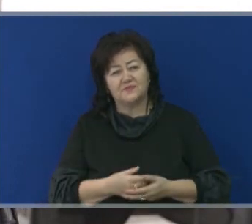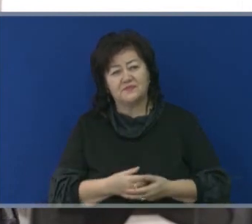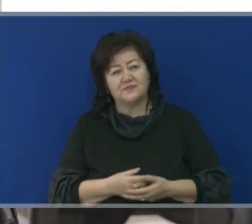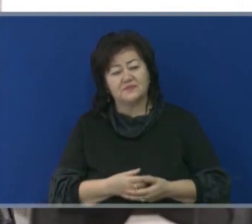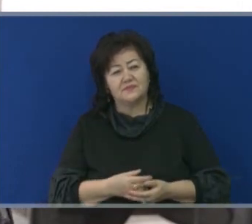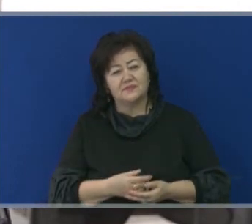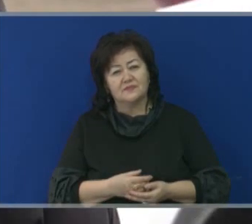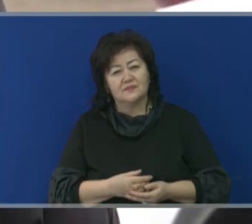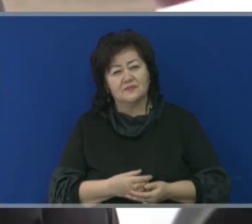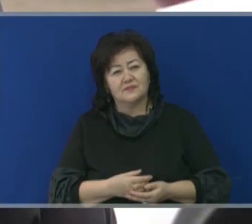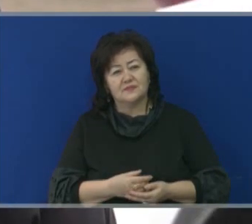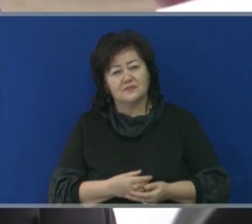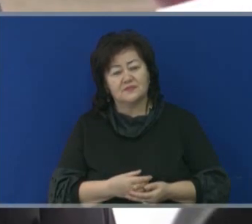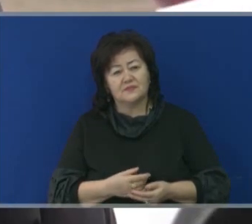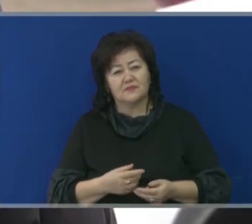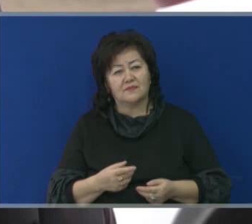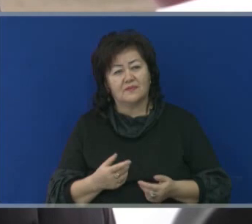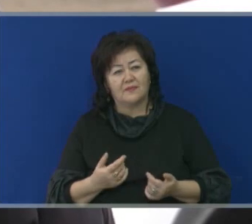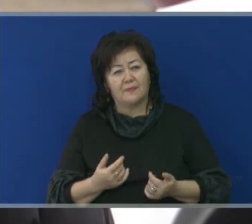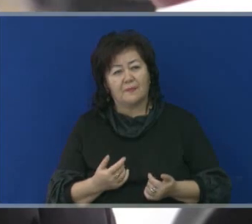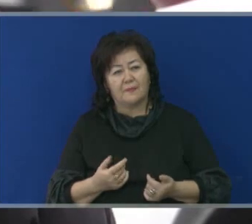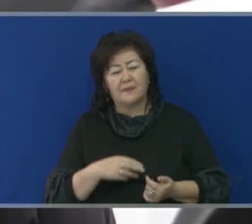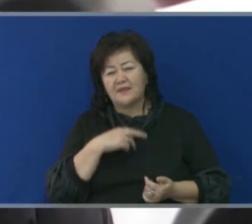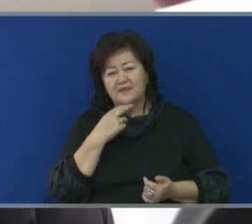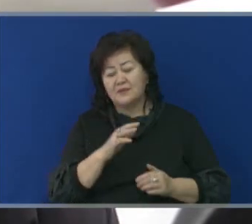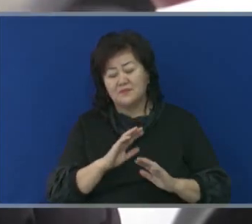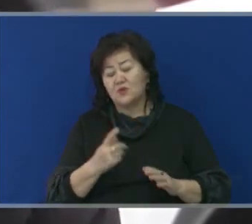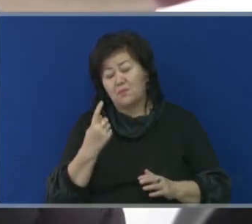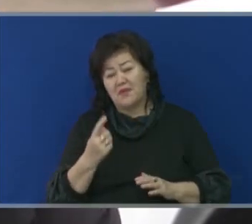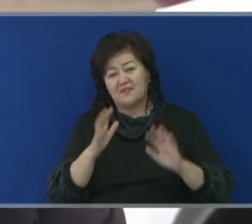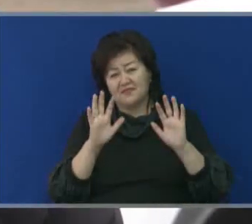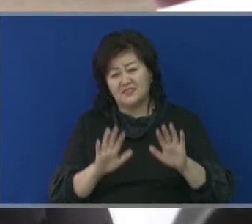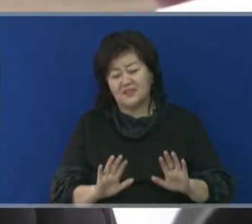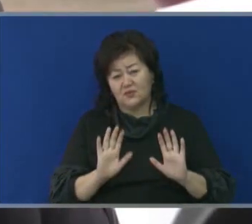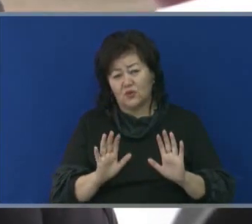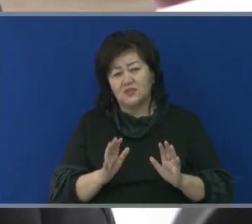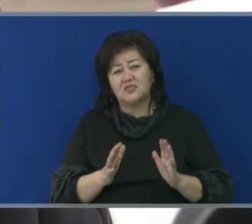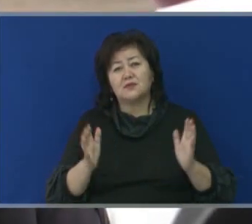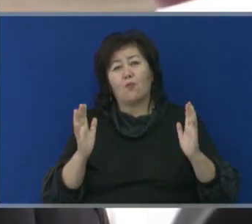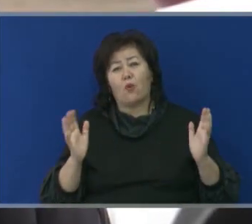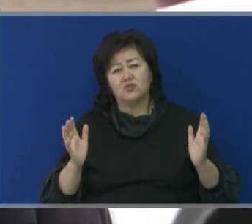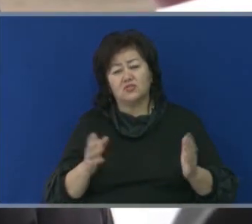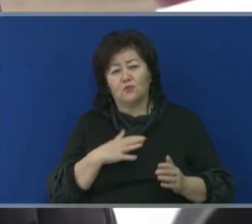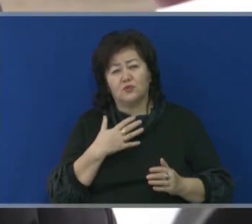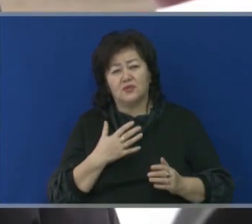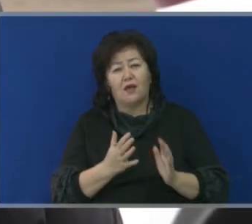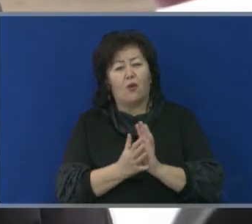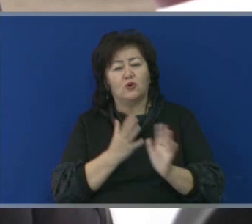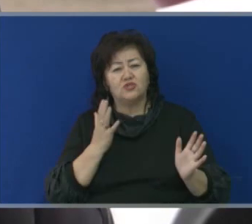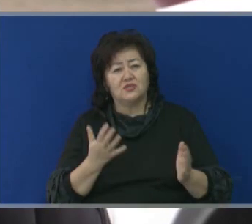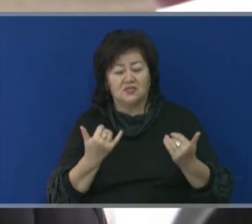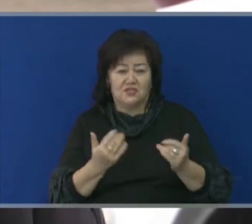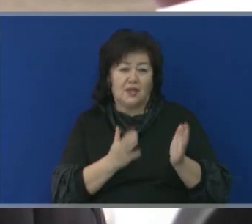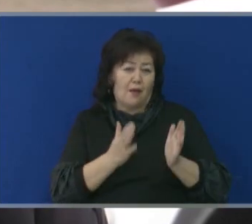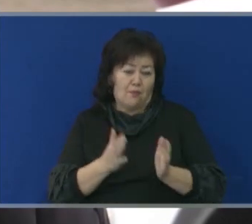себя на дорогах. Ну, срочно не обязательно, потому что первый снег только выпал. Сейчас больше ажиотаж создадут, поэтому потихоньку,